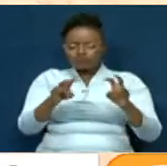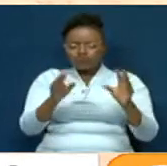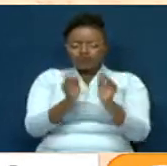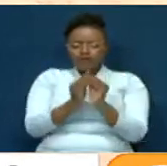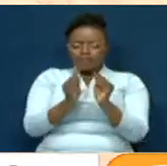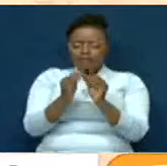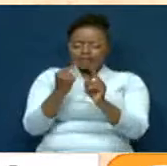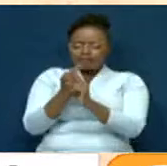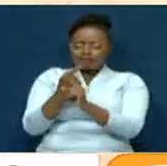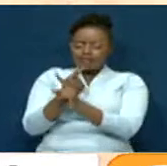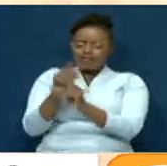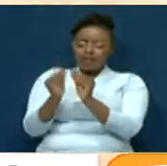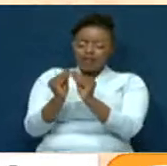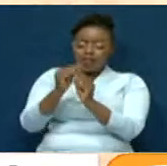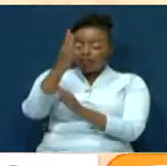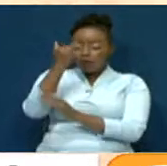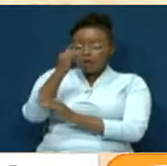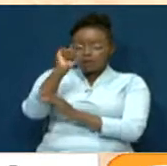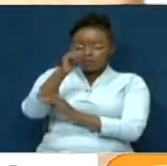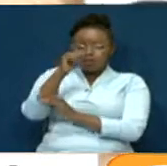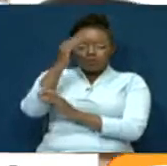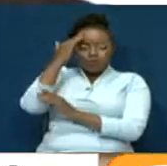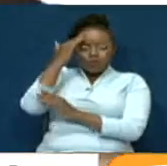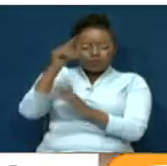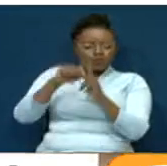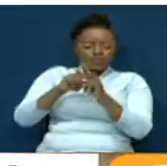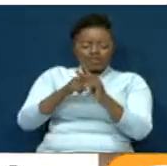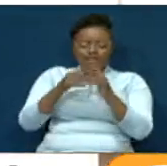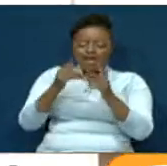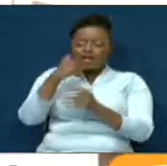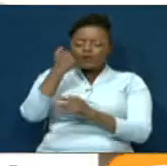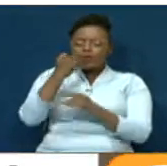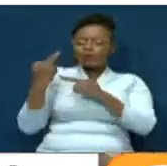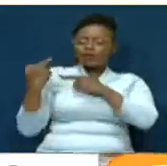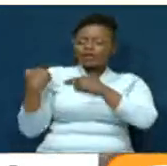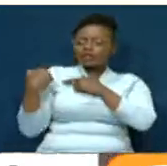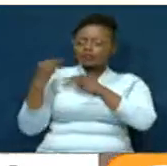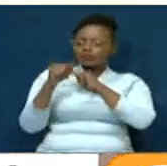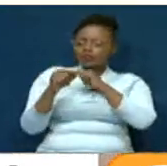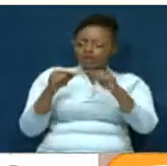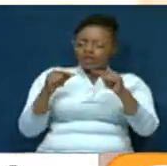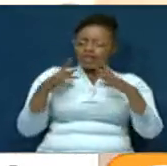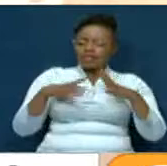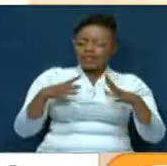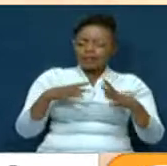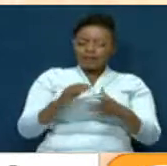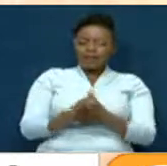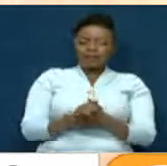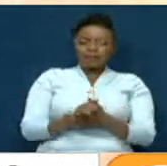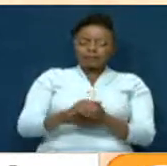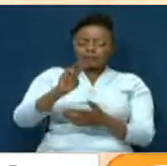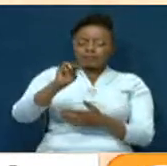mikutano wiki hii ili kubaini kiini cha mauaji na ni nani haswa aliyehusika.